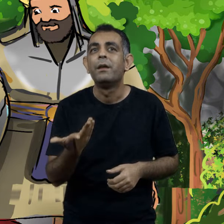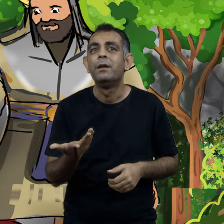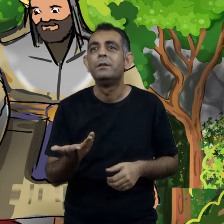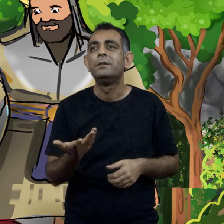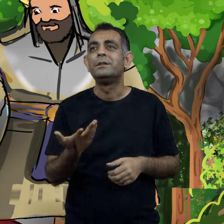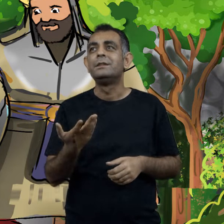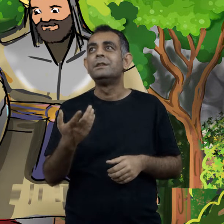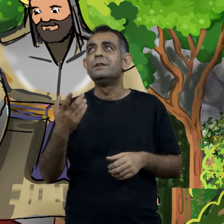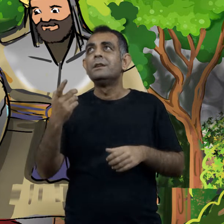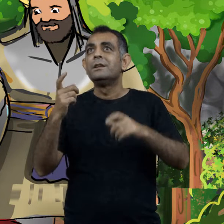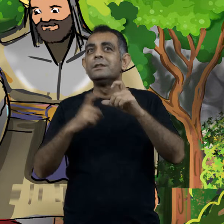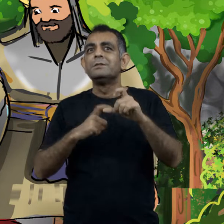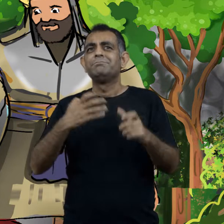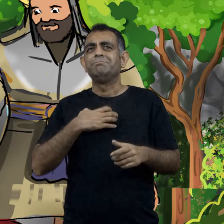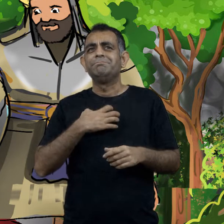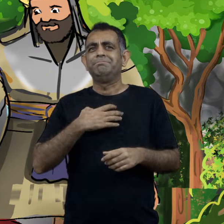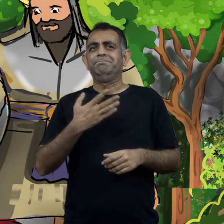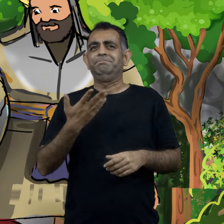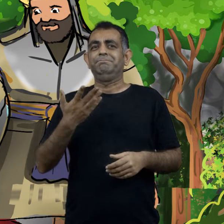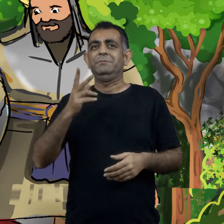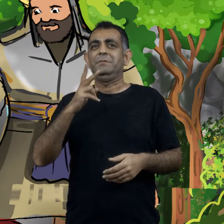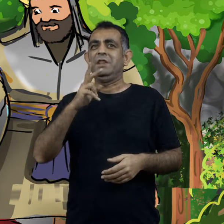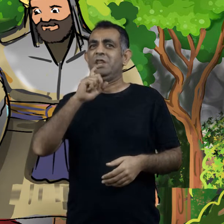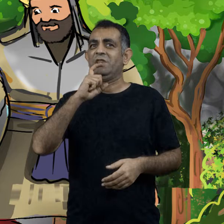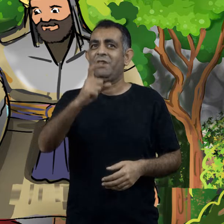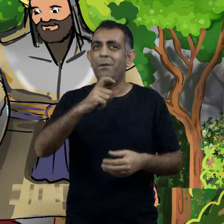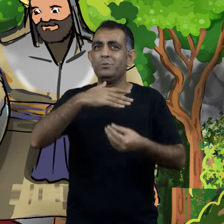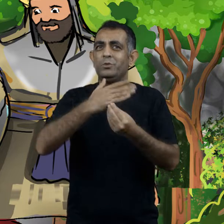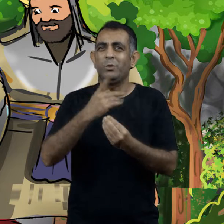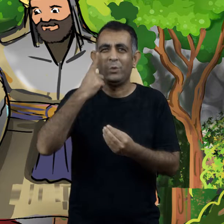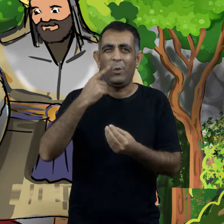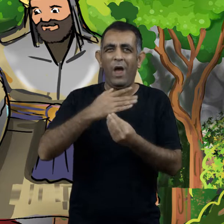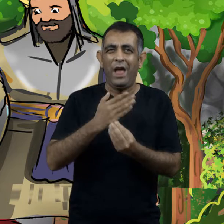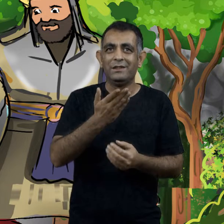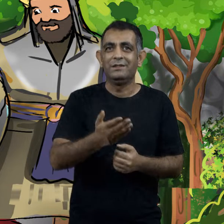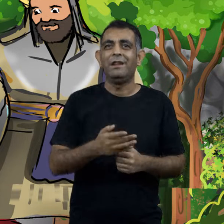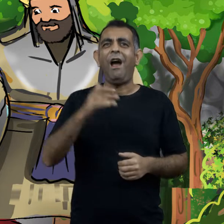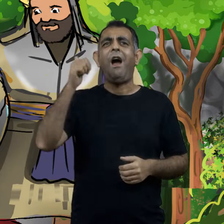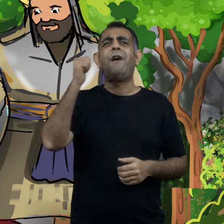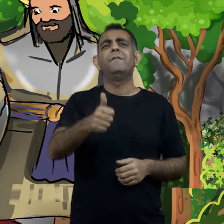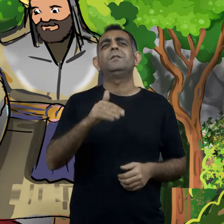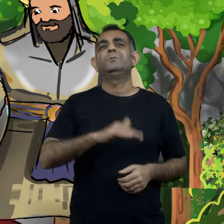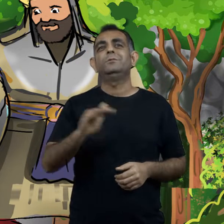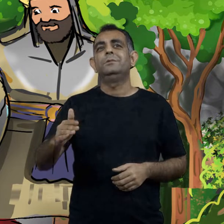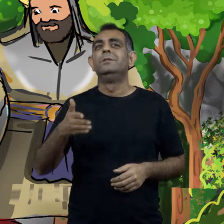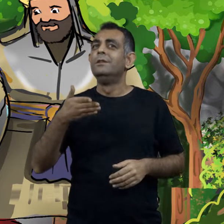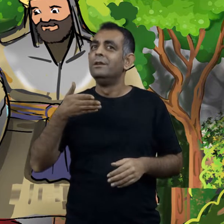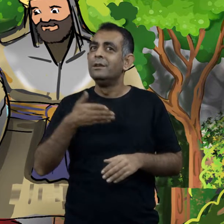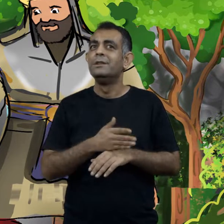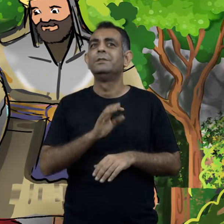bakalım cevabınızı. Şirin kendinden emin bir şekilde... Cevap soğan. Aferin